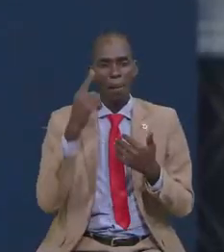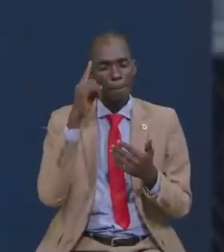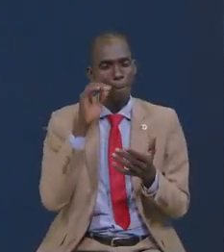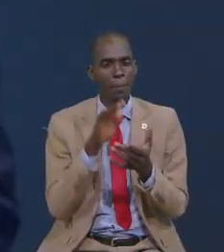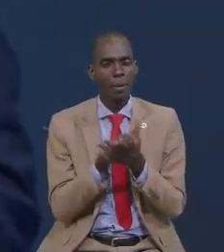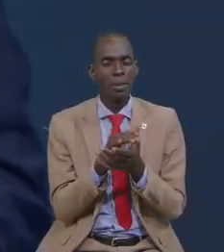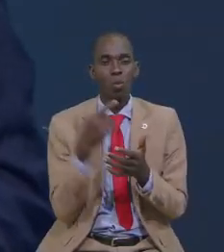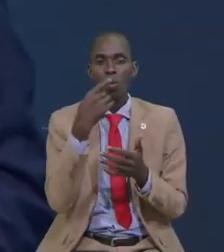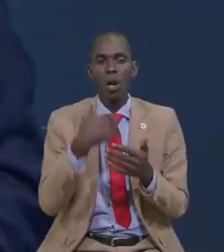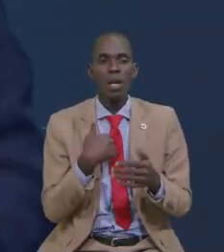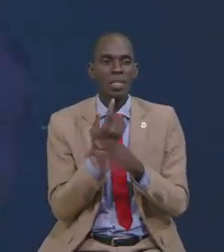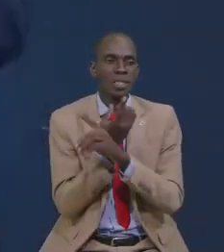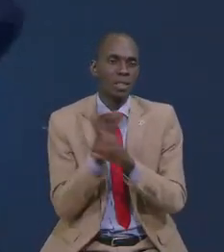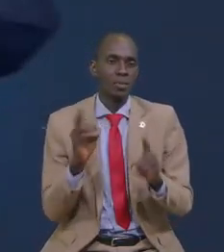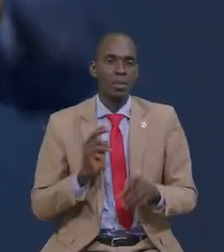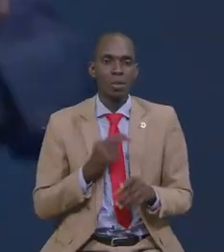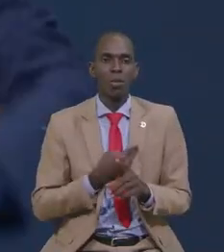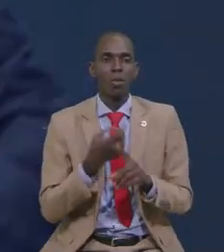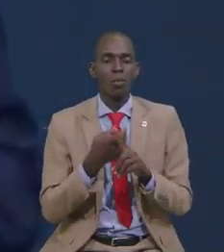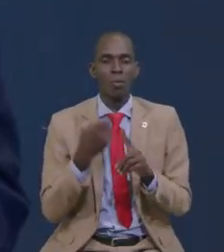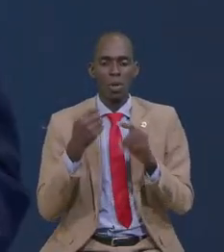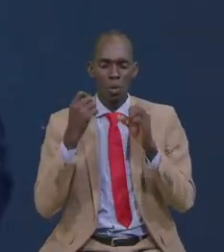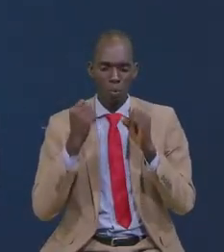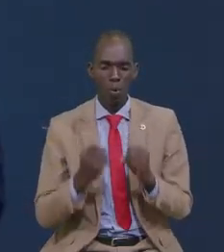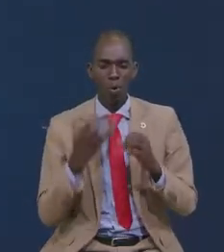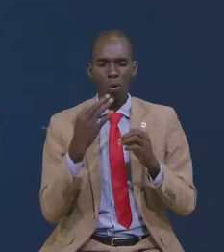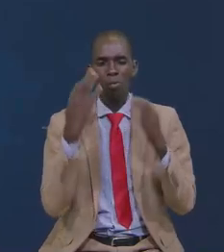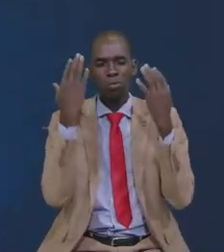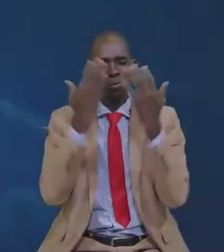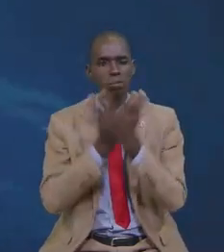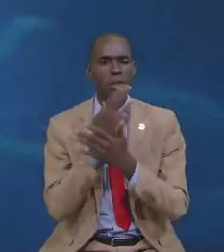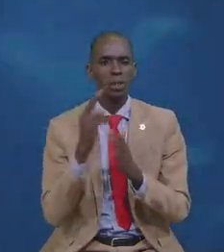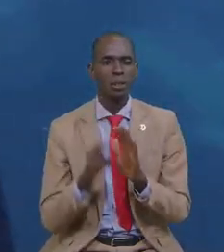Qui nous a délivrés de la puissance des ténèbres.